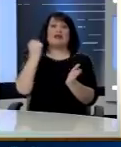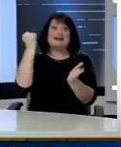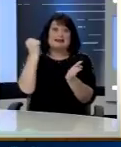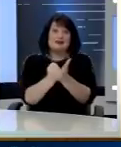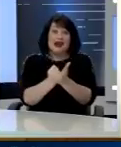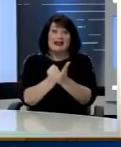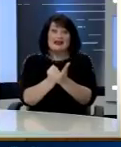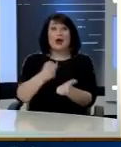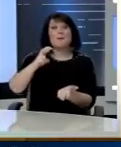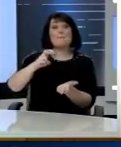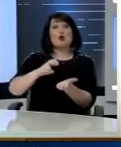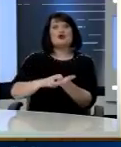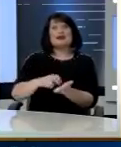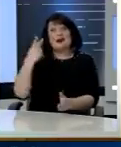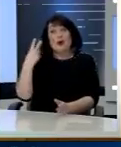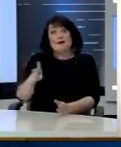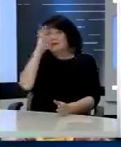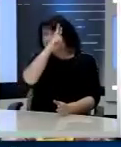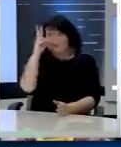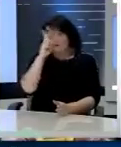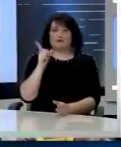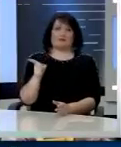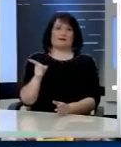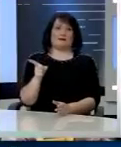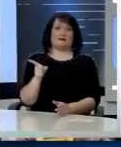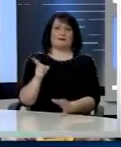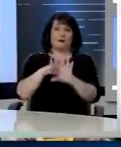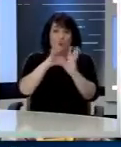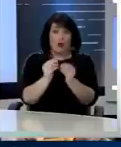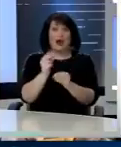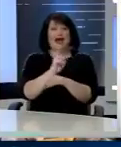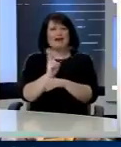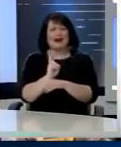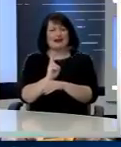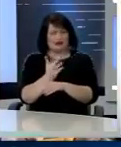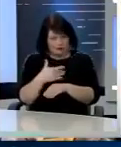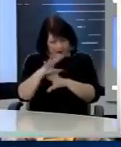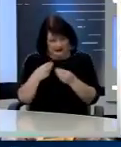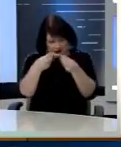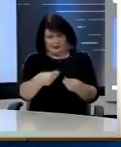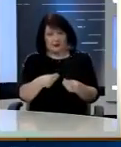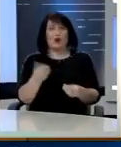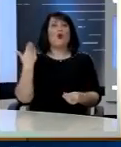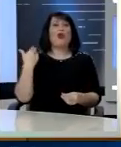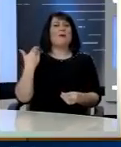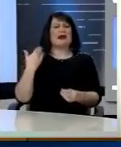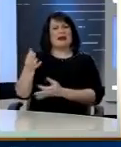σφραγίδα του προξενείου στο Ριάντ. Όλα αυτά λοιπόν τα οποία υποθήκαν προηγουμένως είναι